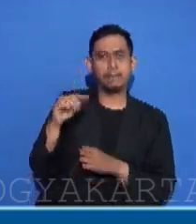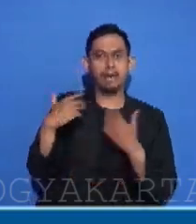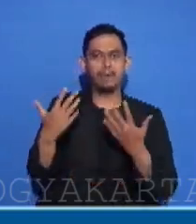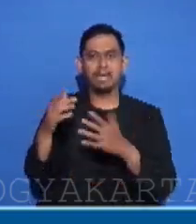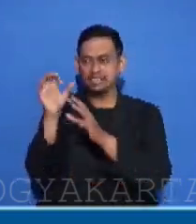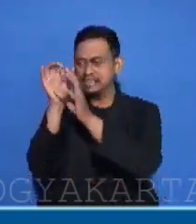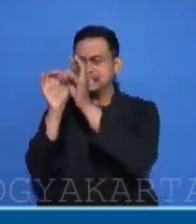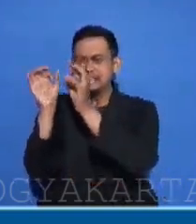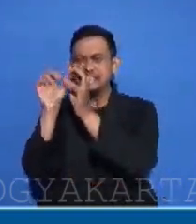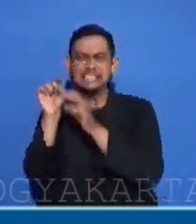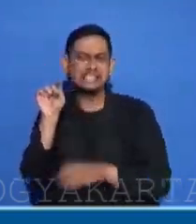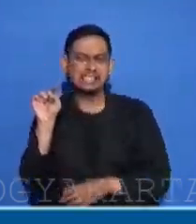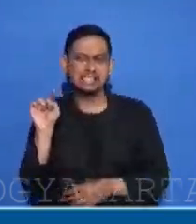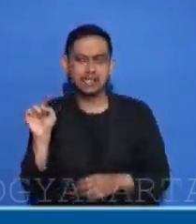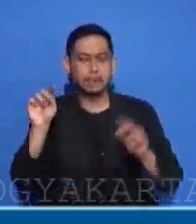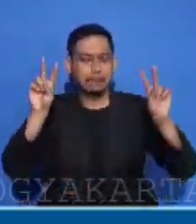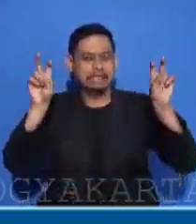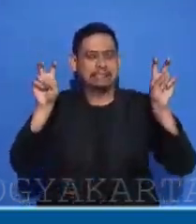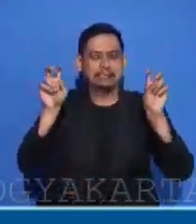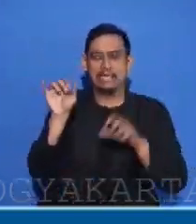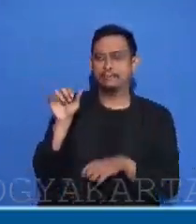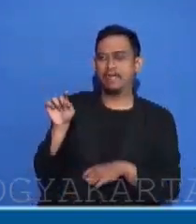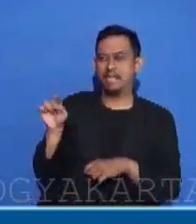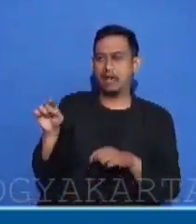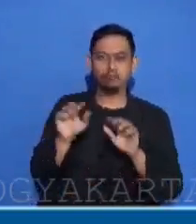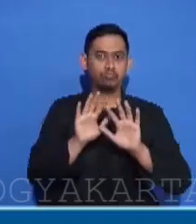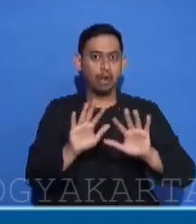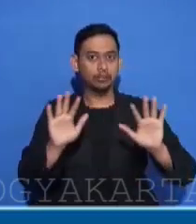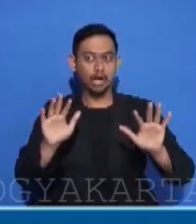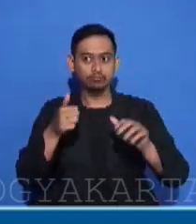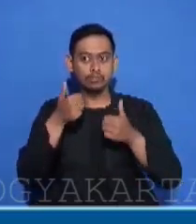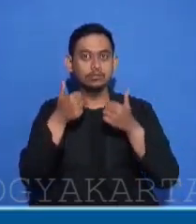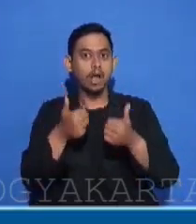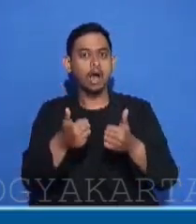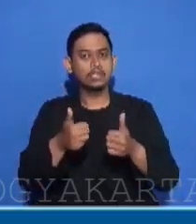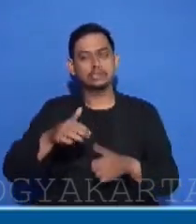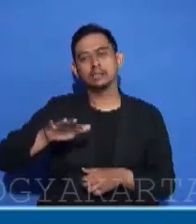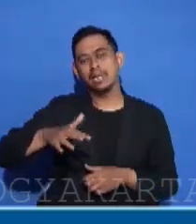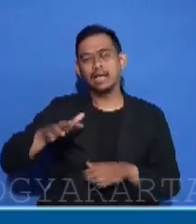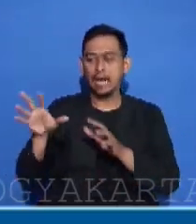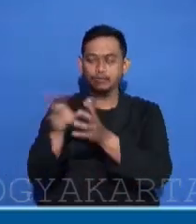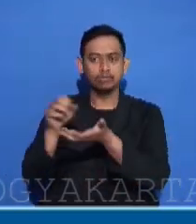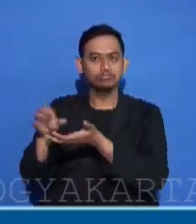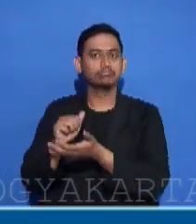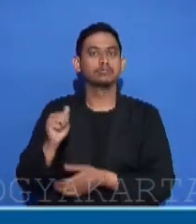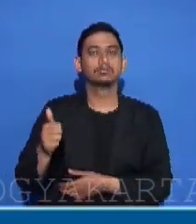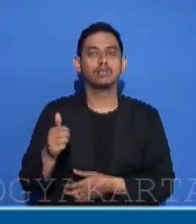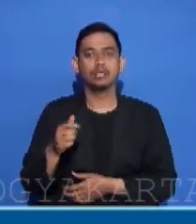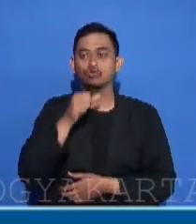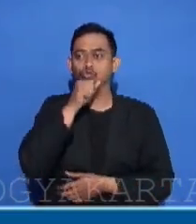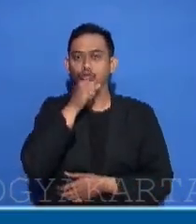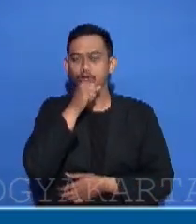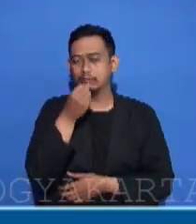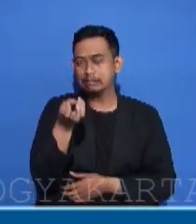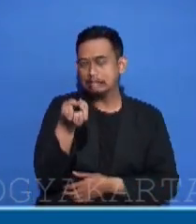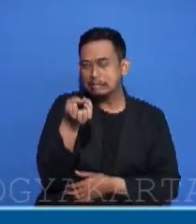kelengkeng varietas New Crystal pancen langkung murakabi lan awis-awis sanget gagar panen sinaosa tanamanipun ugi tasih umur alit. Ing